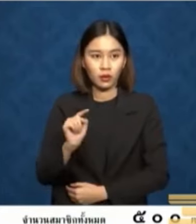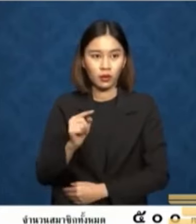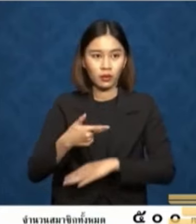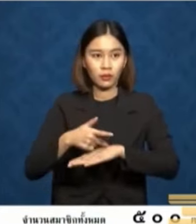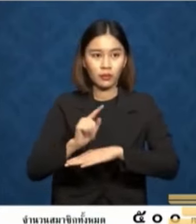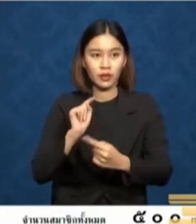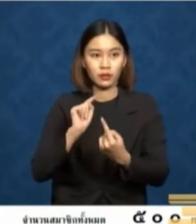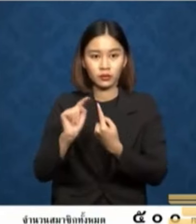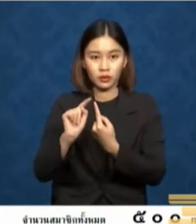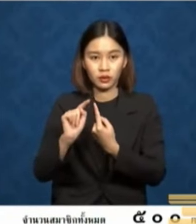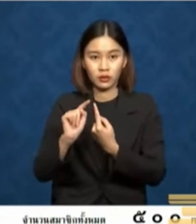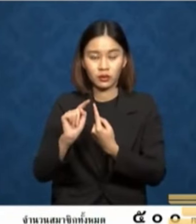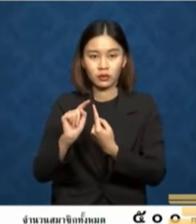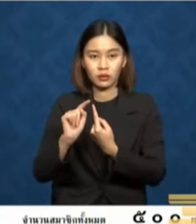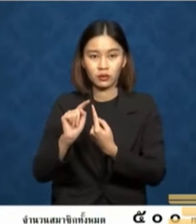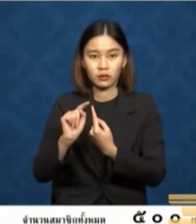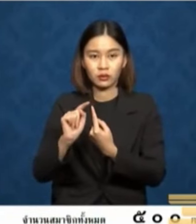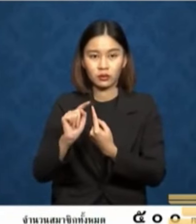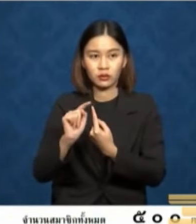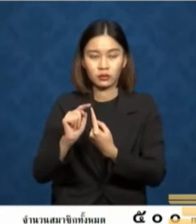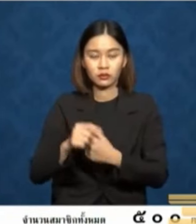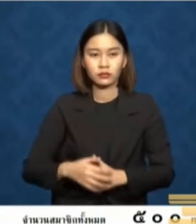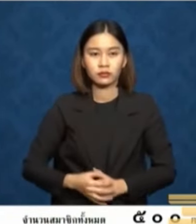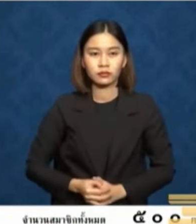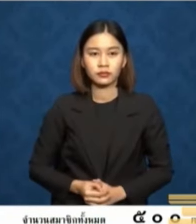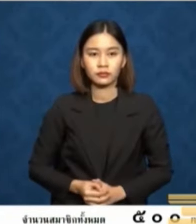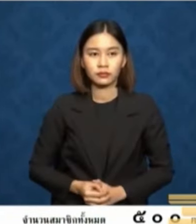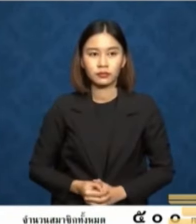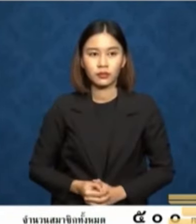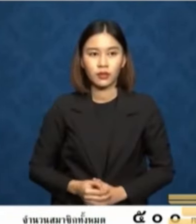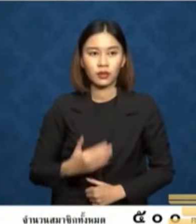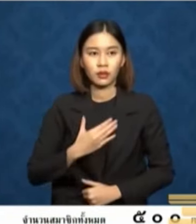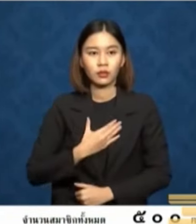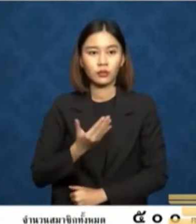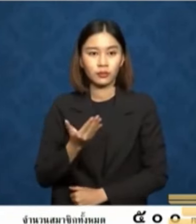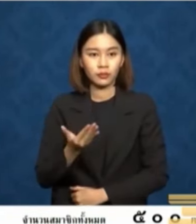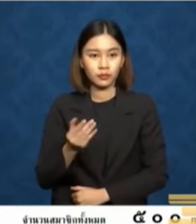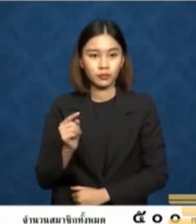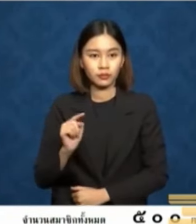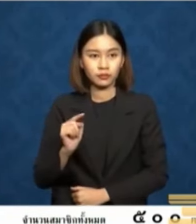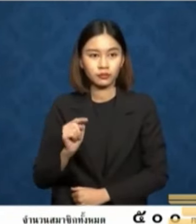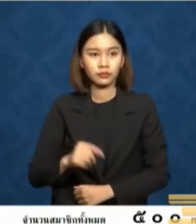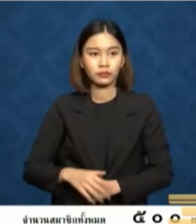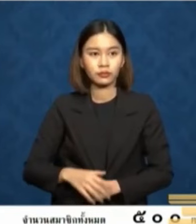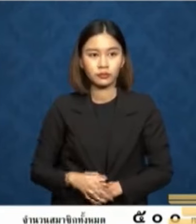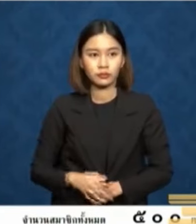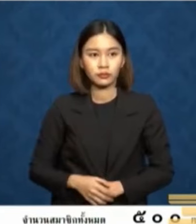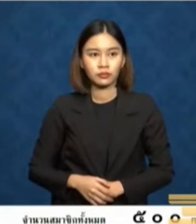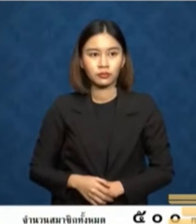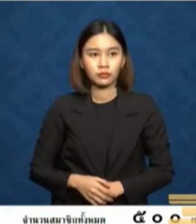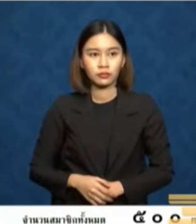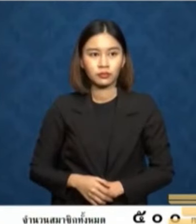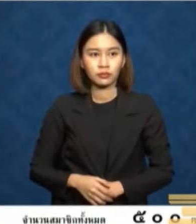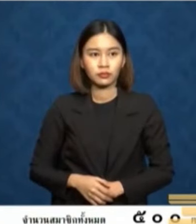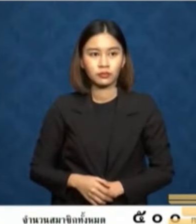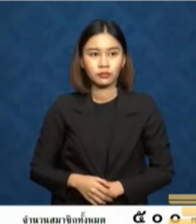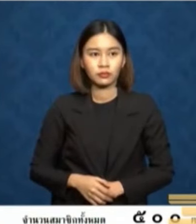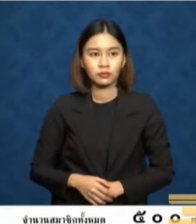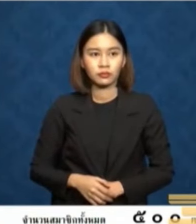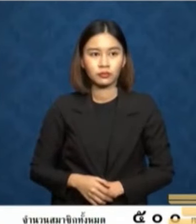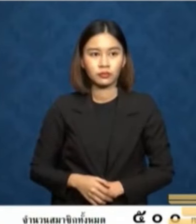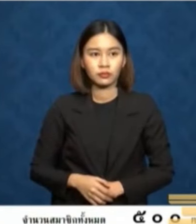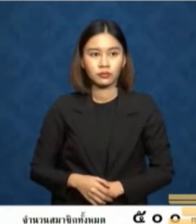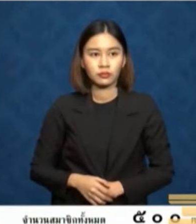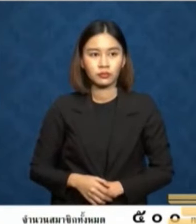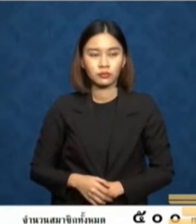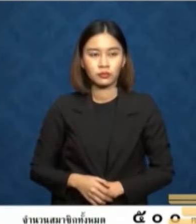ท่านประธานว่าอย่างนี้ครับผมขออนุญาตท่านประธาน